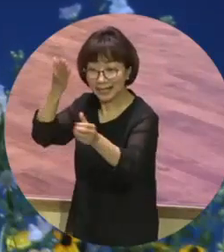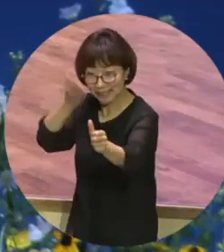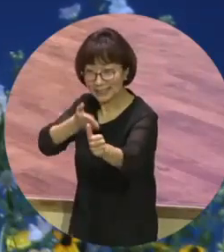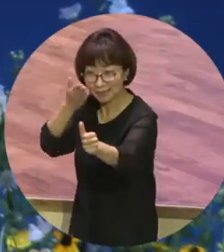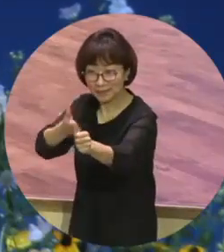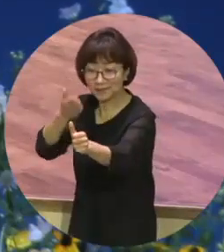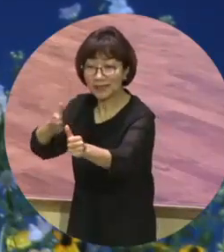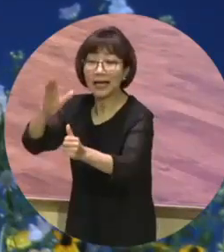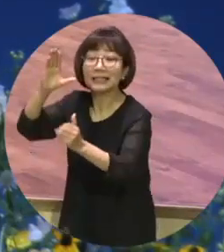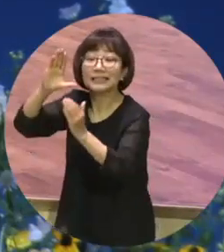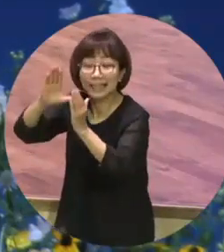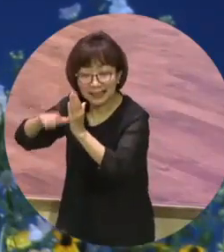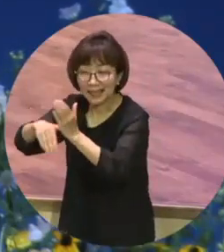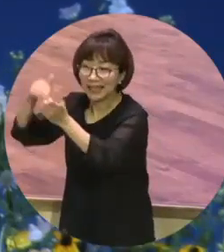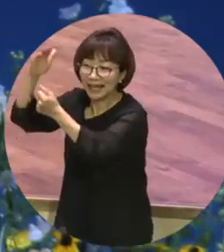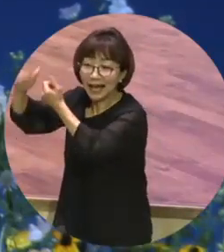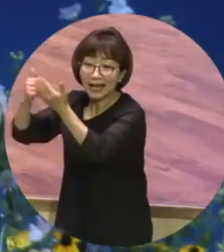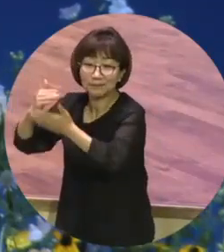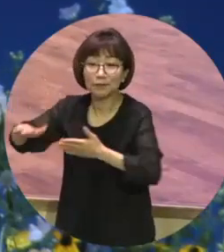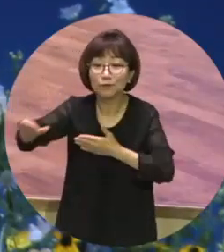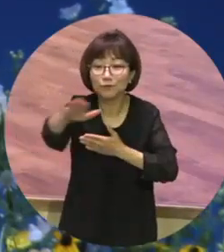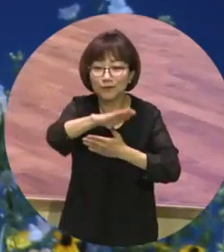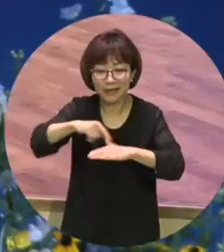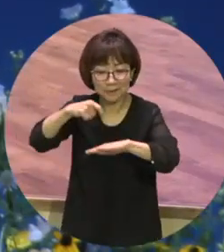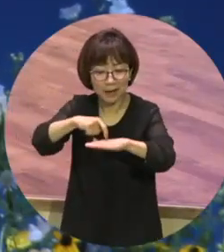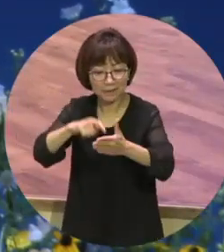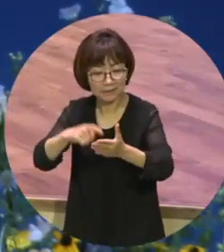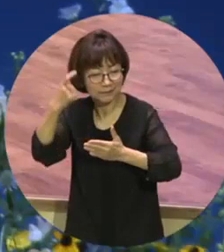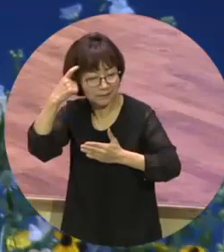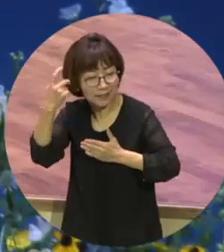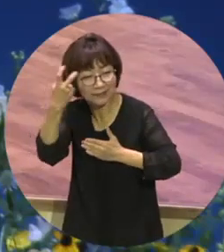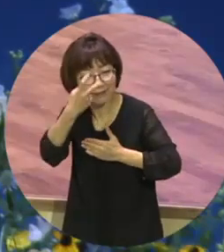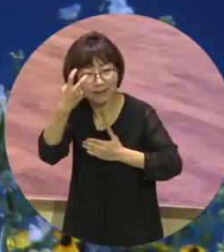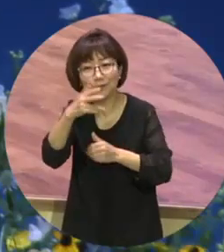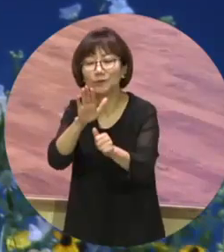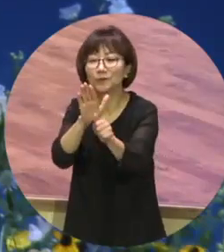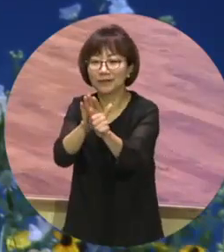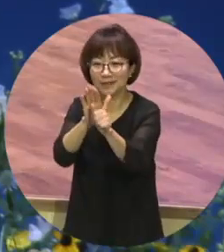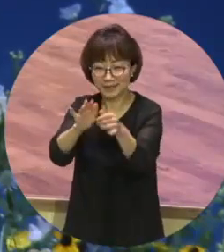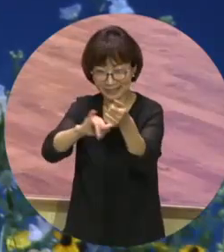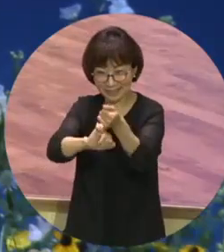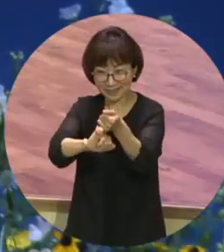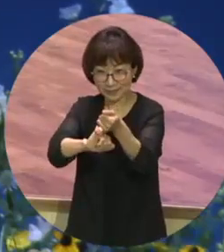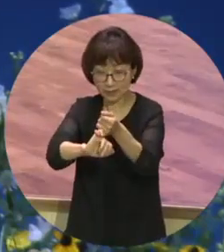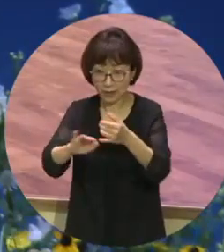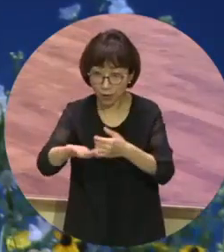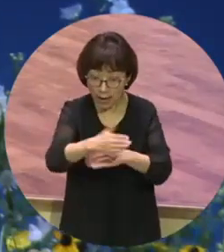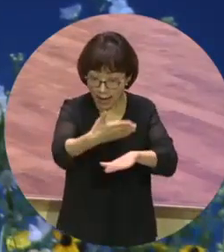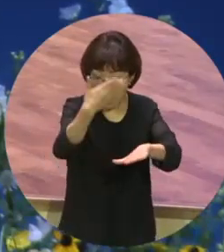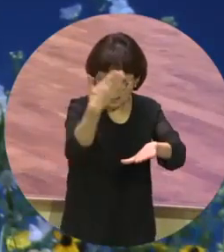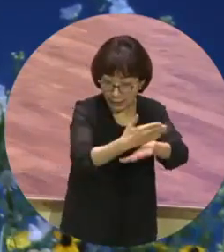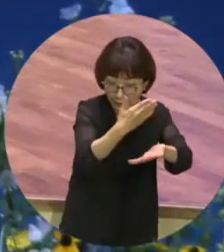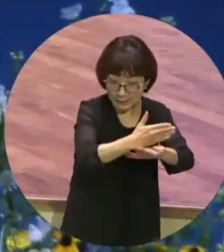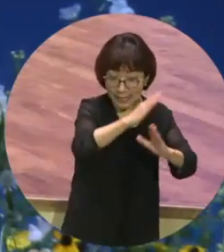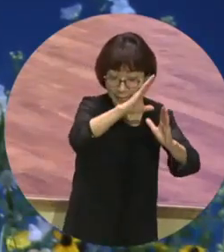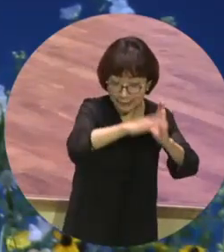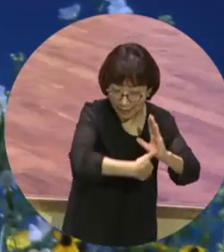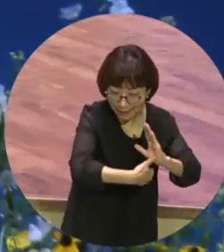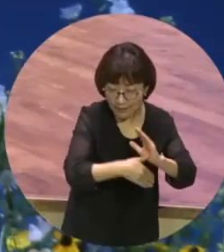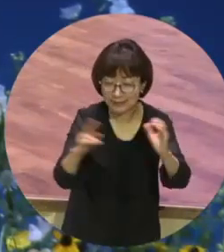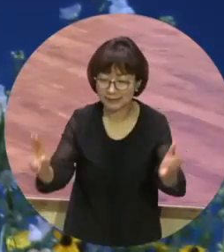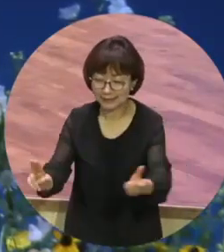하나님 평강이 네 마음과 생각을 지키시리라. 감사해서 기적이 나온다니까요. 감사해서 회복이